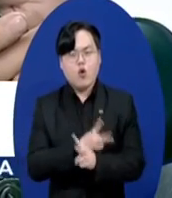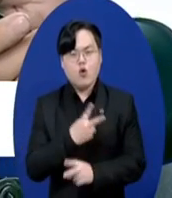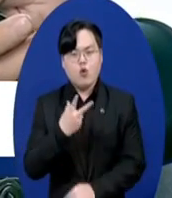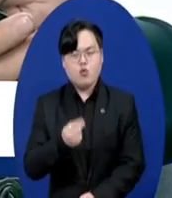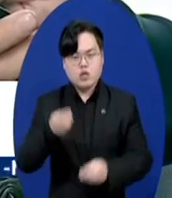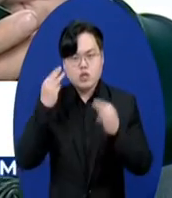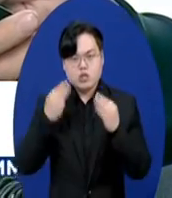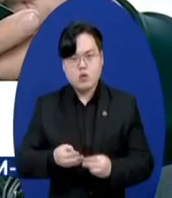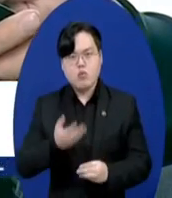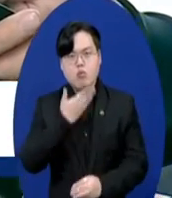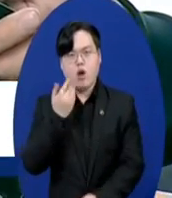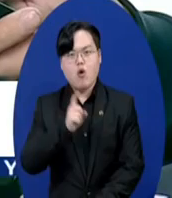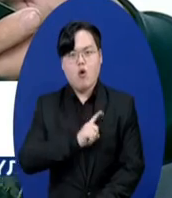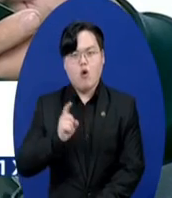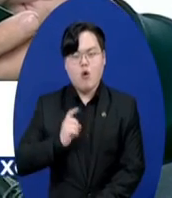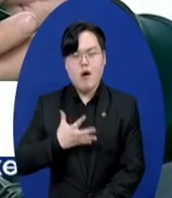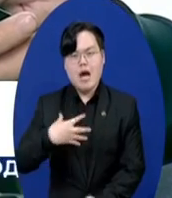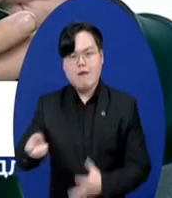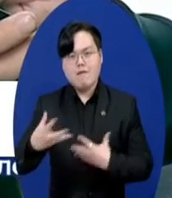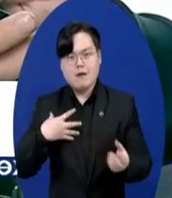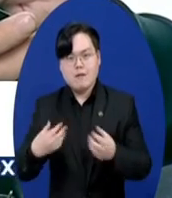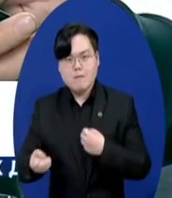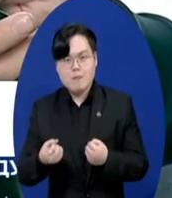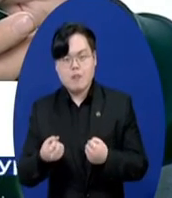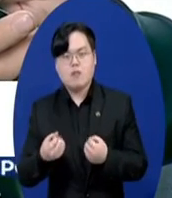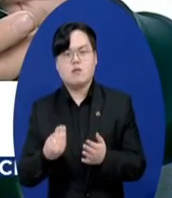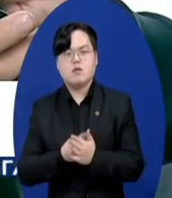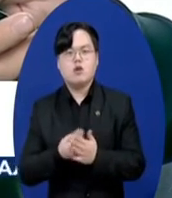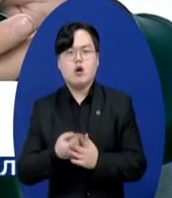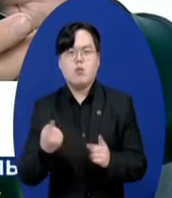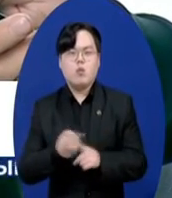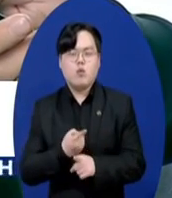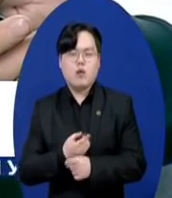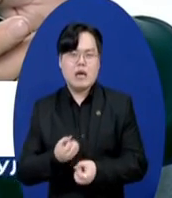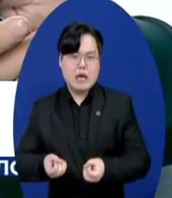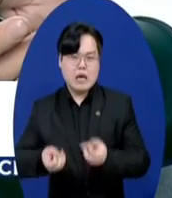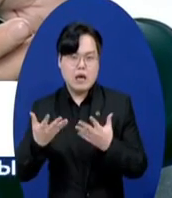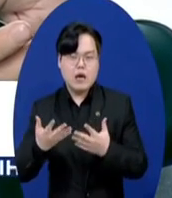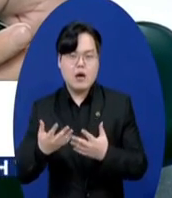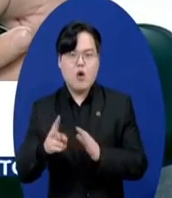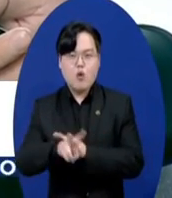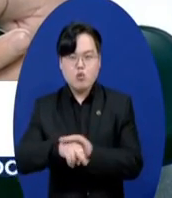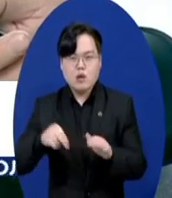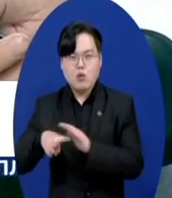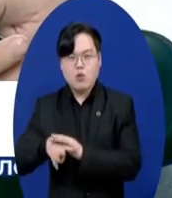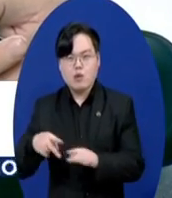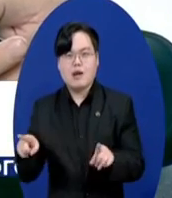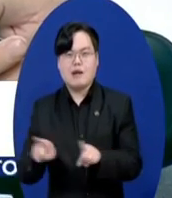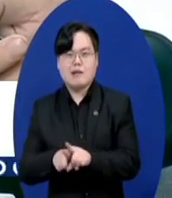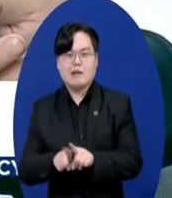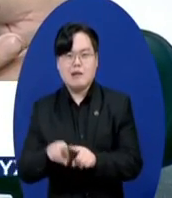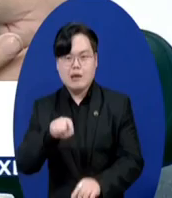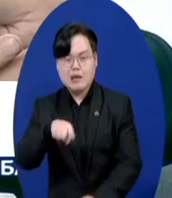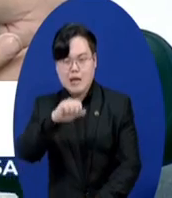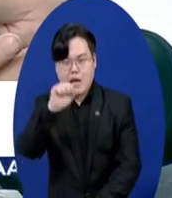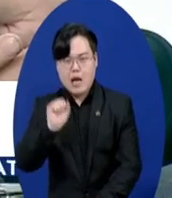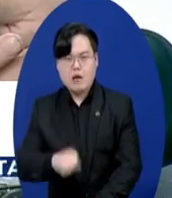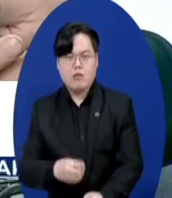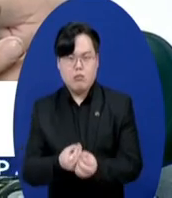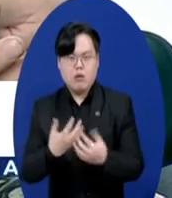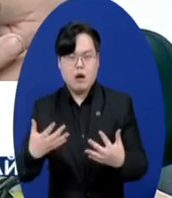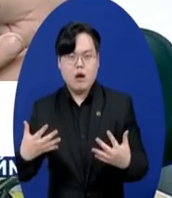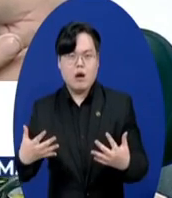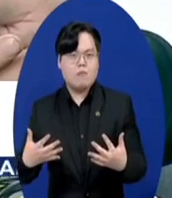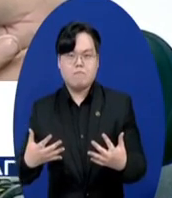хууль ёсны шийдвэргүйгээр хувьчлуудыг хувьчил нэртэйгээр ингэж одоо булгаад хануул хийдэг асуудал